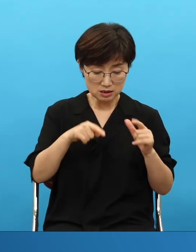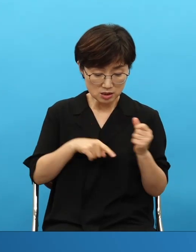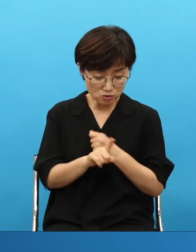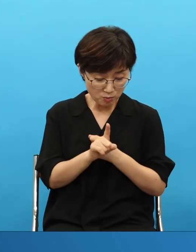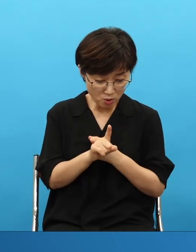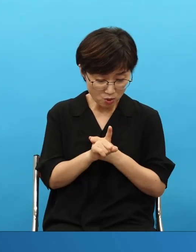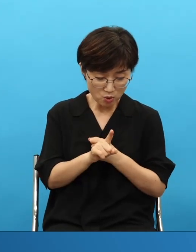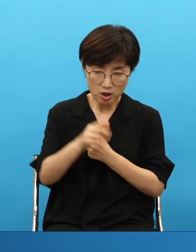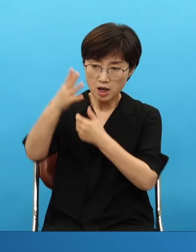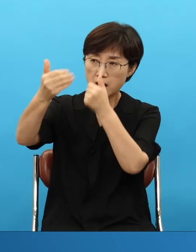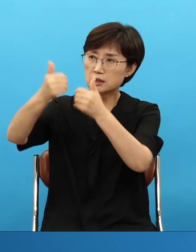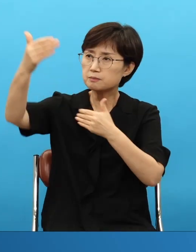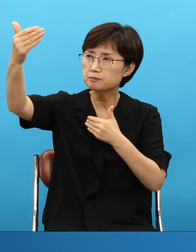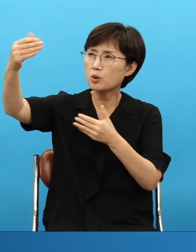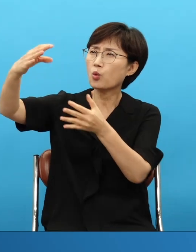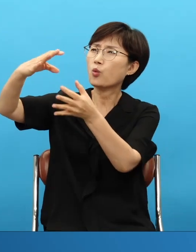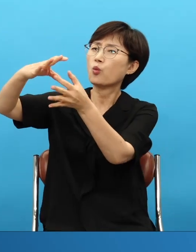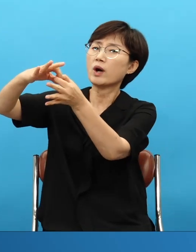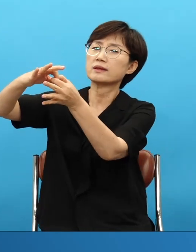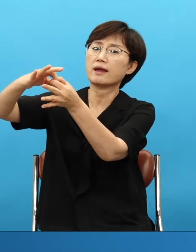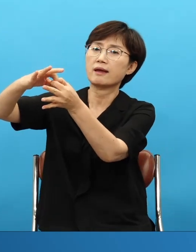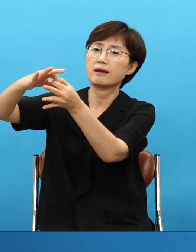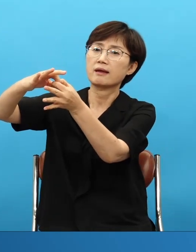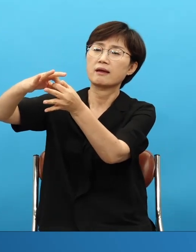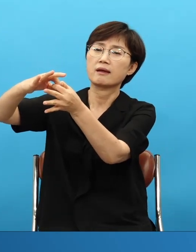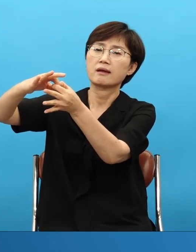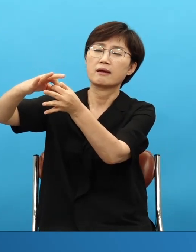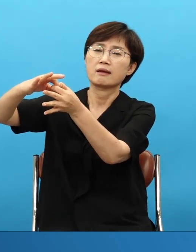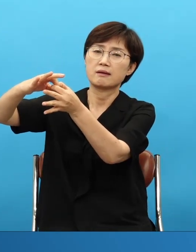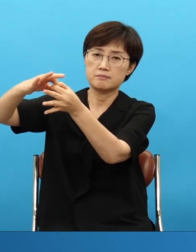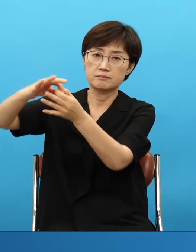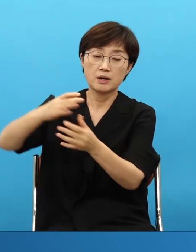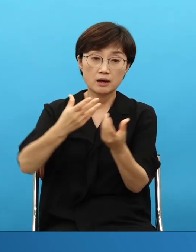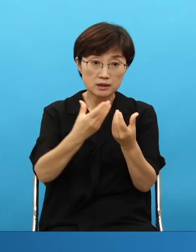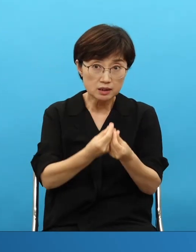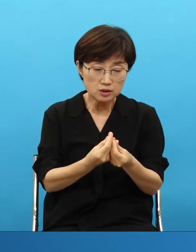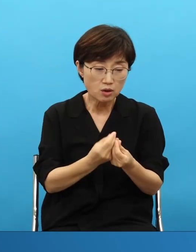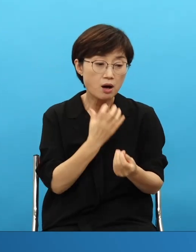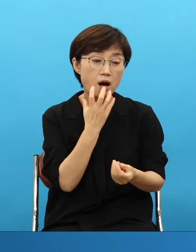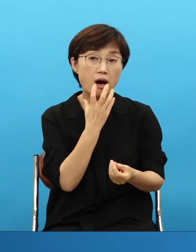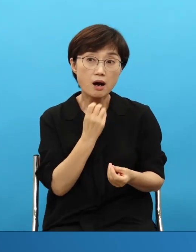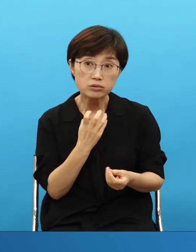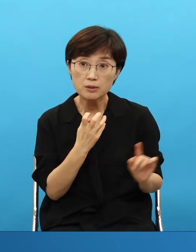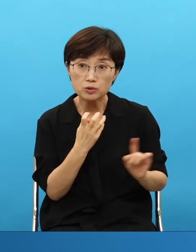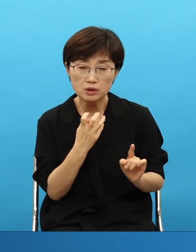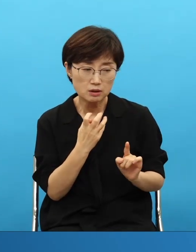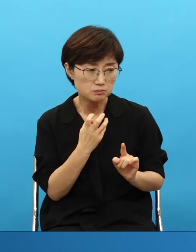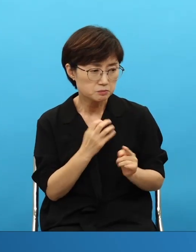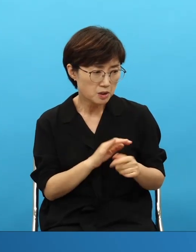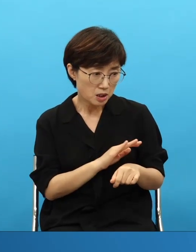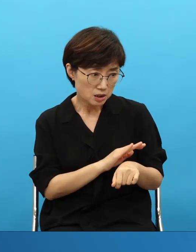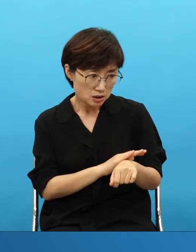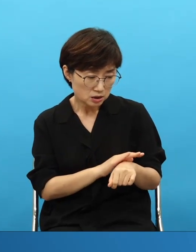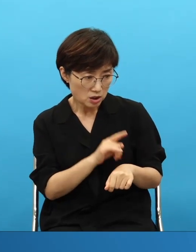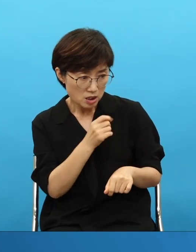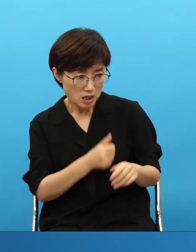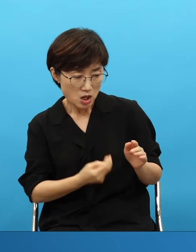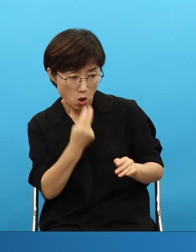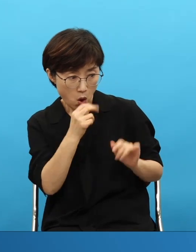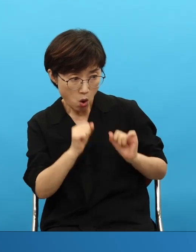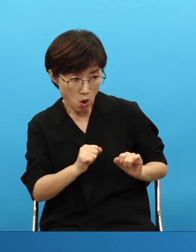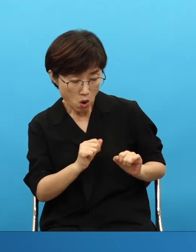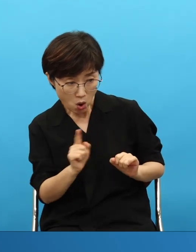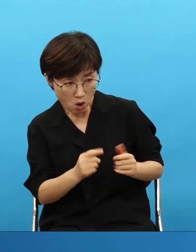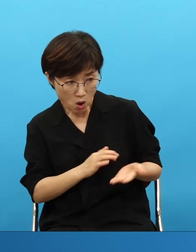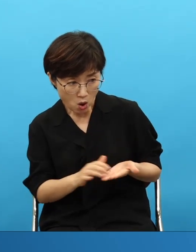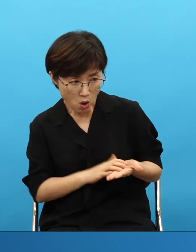언약을 잡으셔야 돼요. 你来持定这个圣约. 그렇죠? 对吧? 아브라함이 계속 계산하다가 당했잖아요. 所以他被攻击.